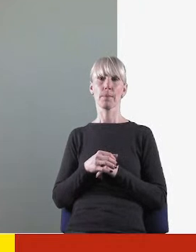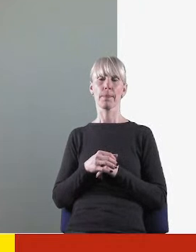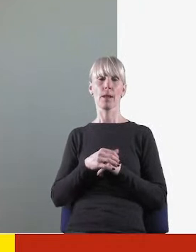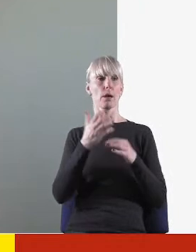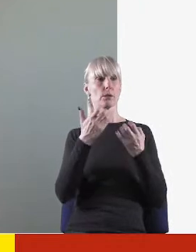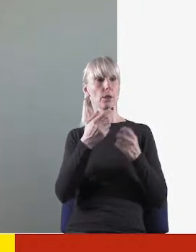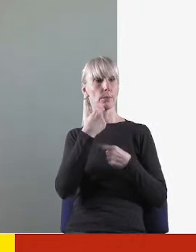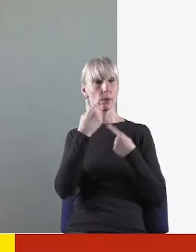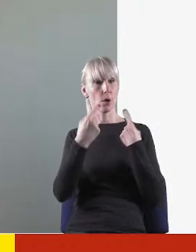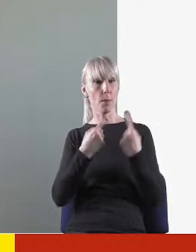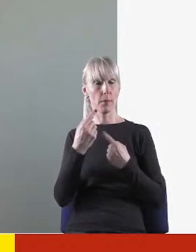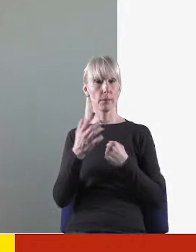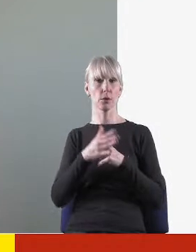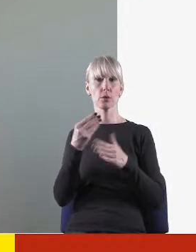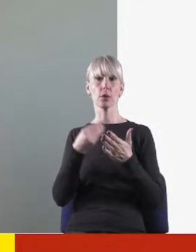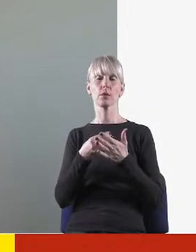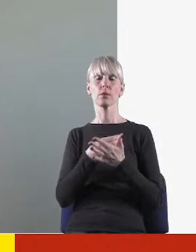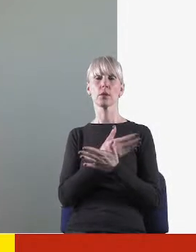chciałabym państwu